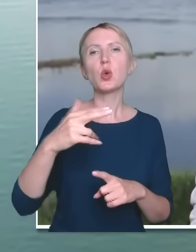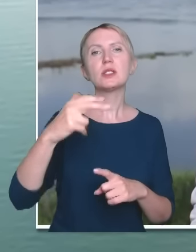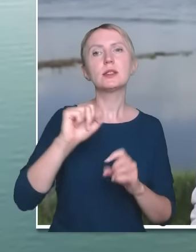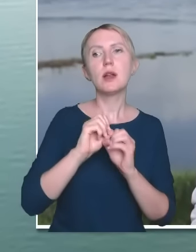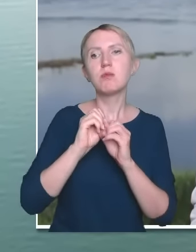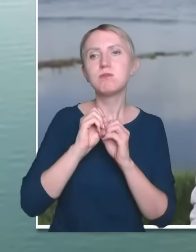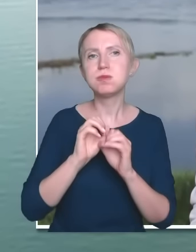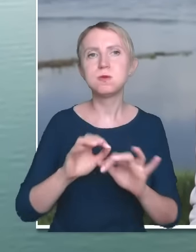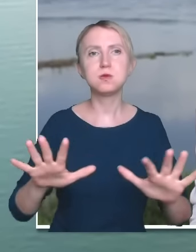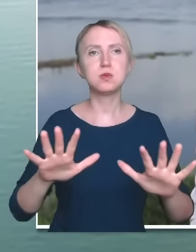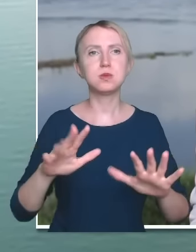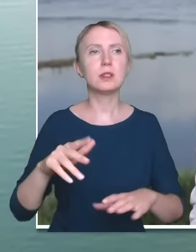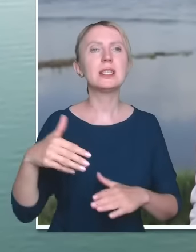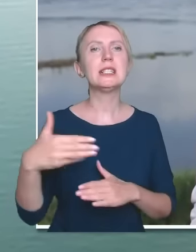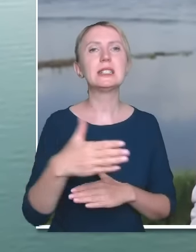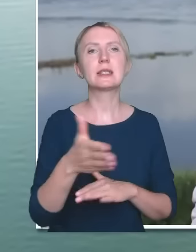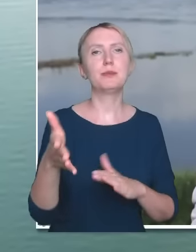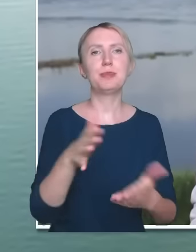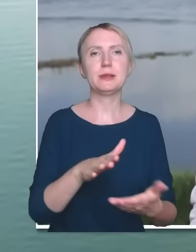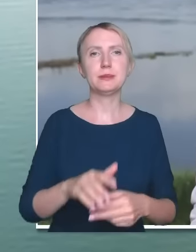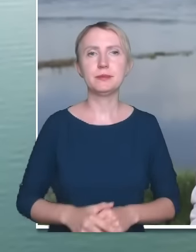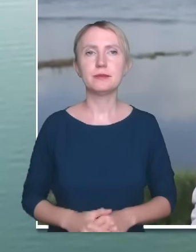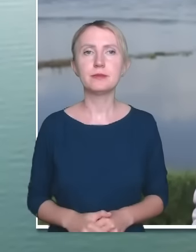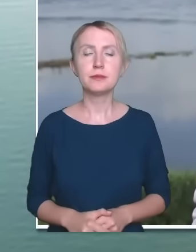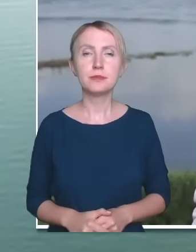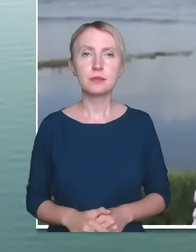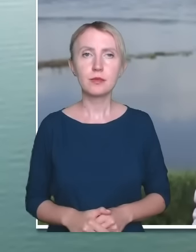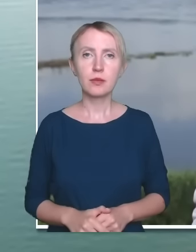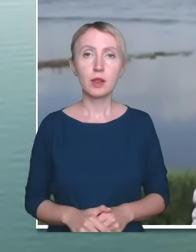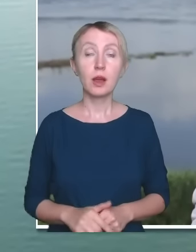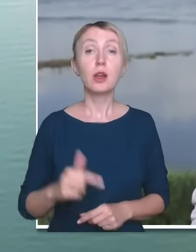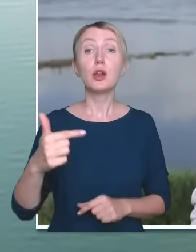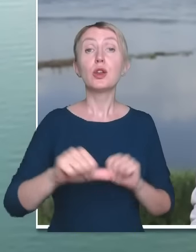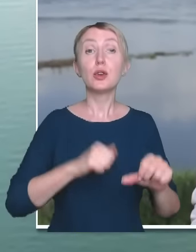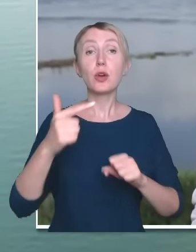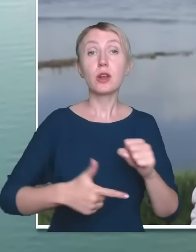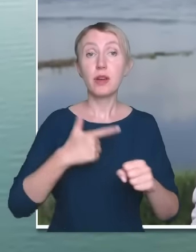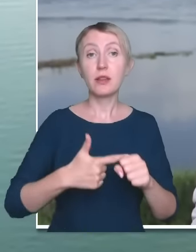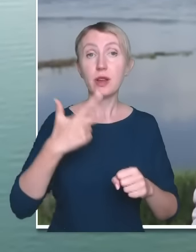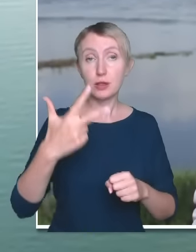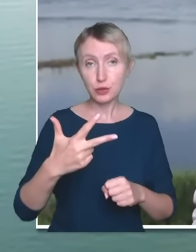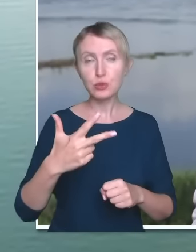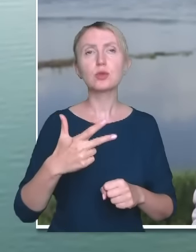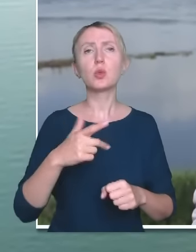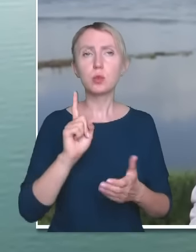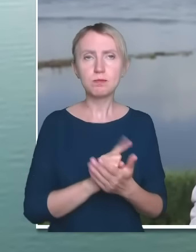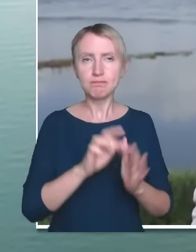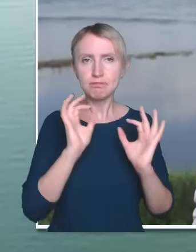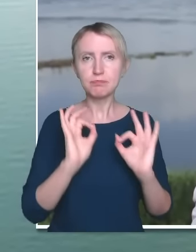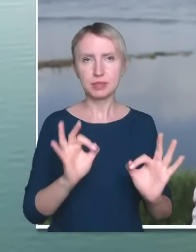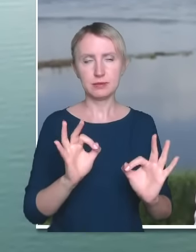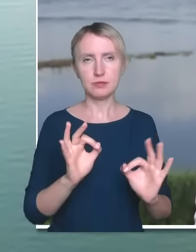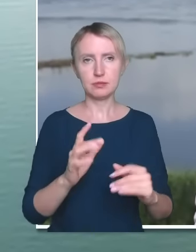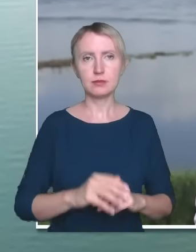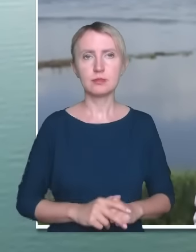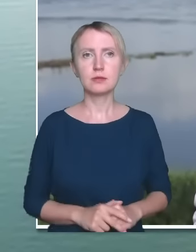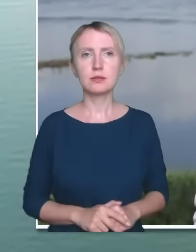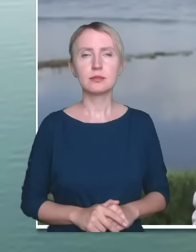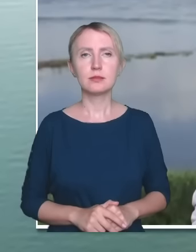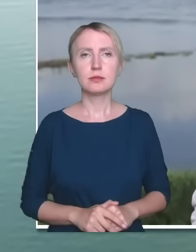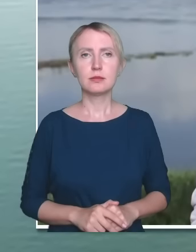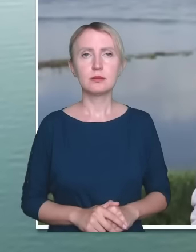do śnięcia ryb. I tamten rok udało się w miarę bezboleśnie przejść.